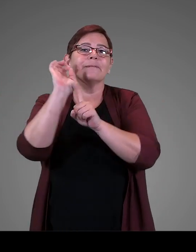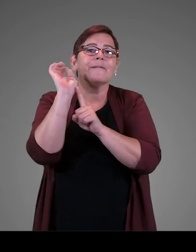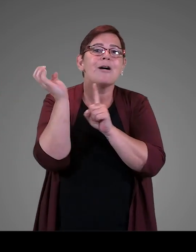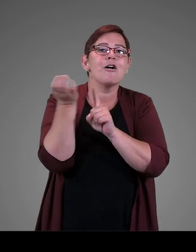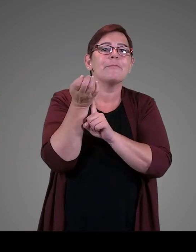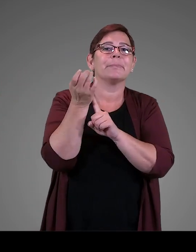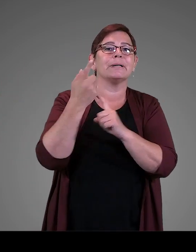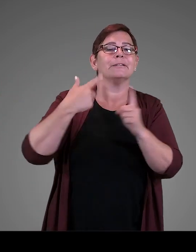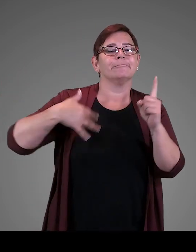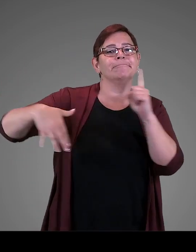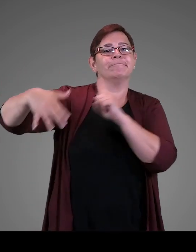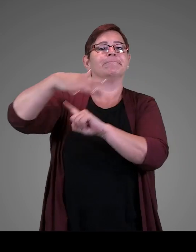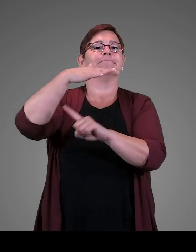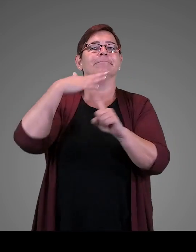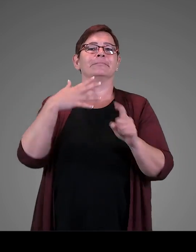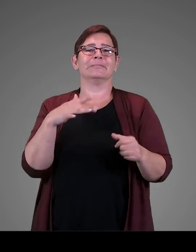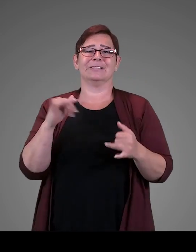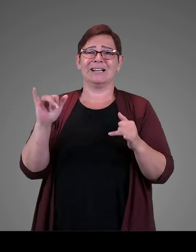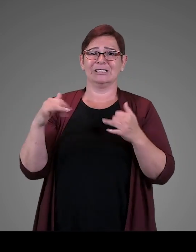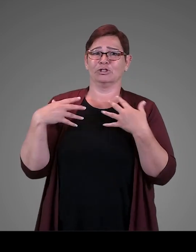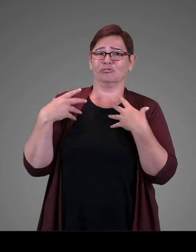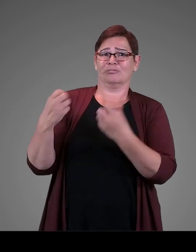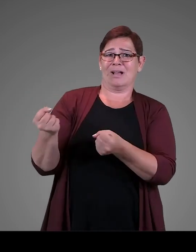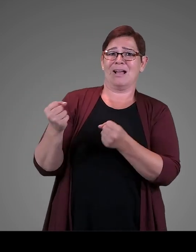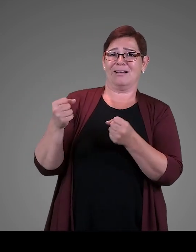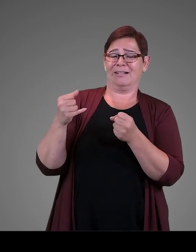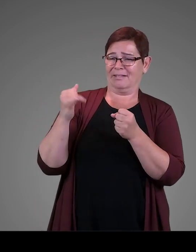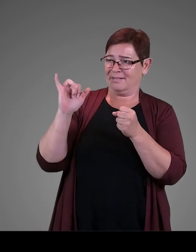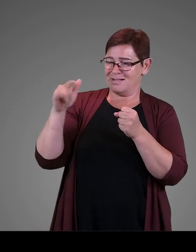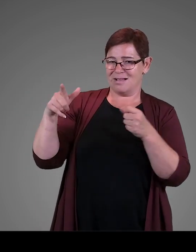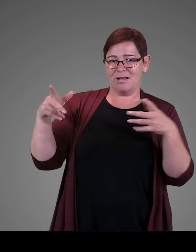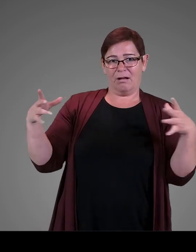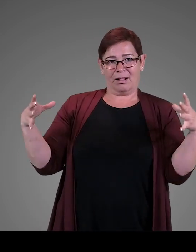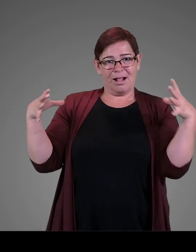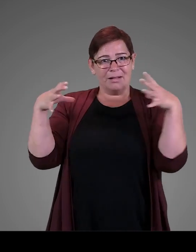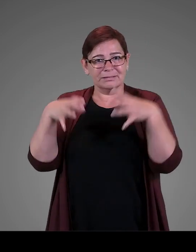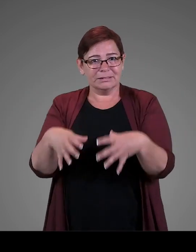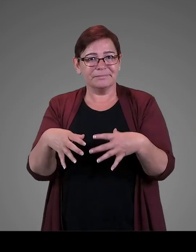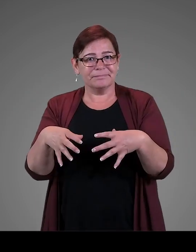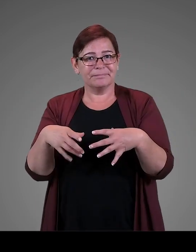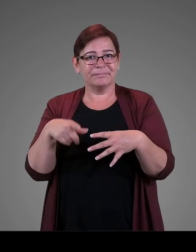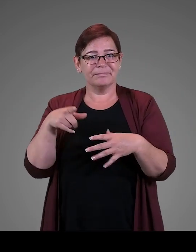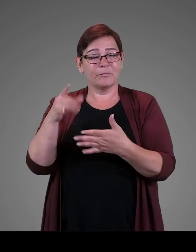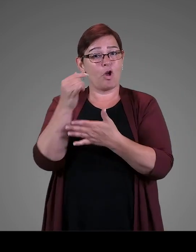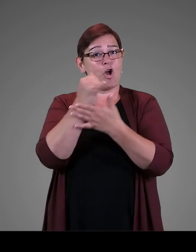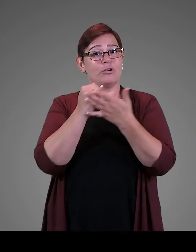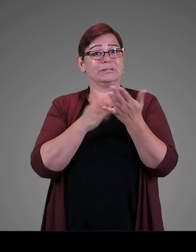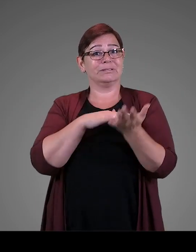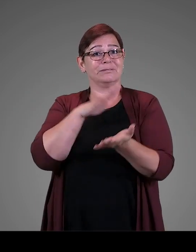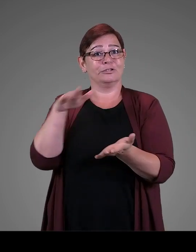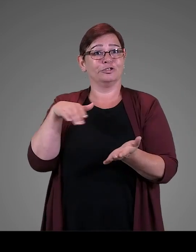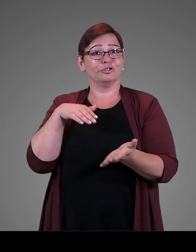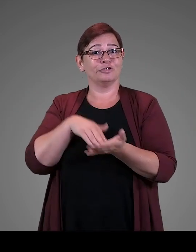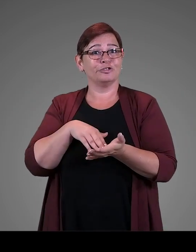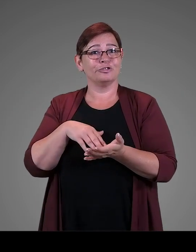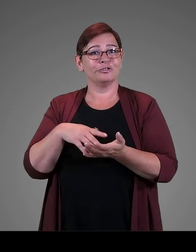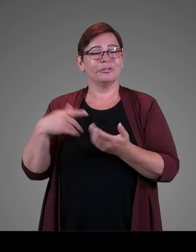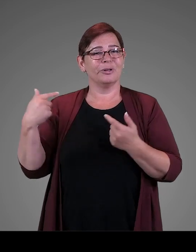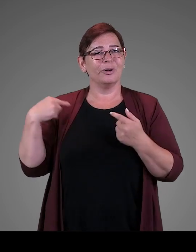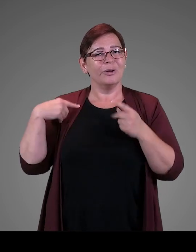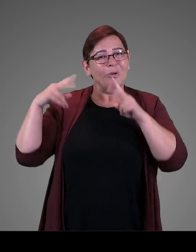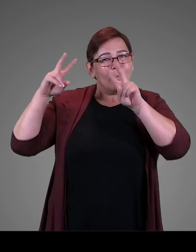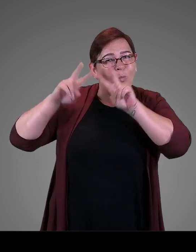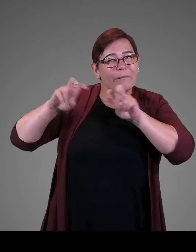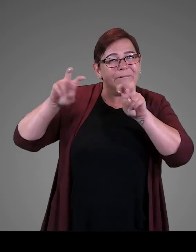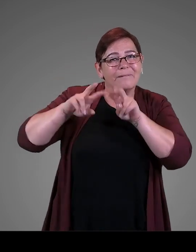sur l'environnement qui est autour de nous, l'environnement qui évolue, nos postures par rapport à l'environnement qui évolue autour de nous.